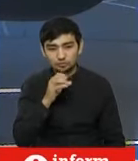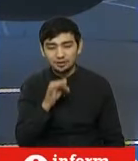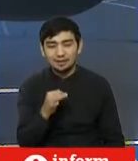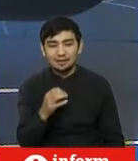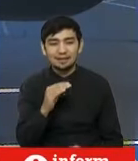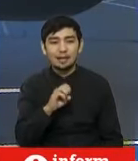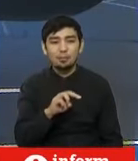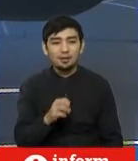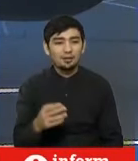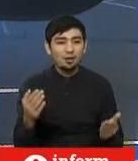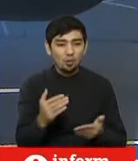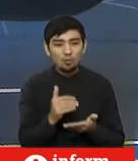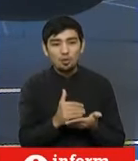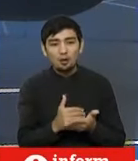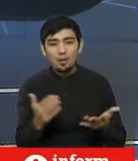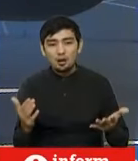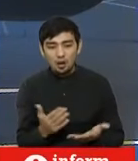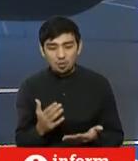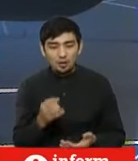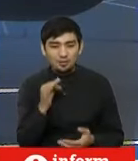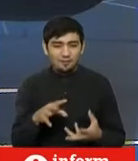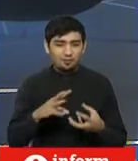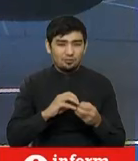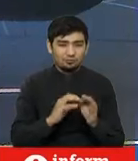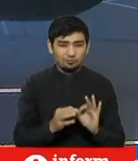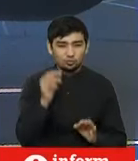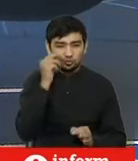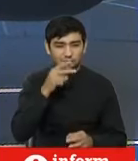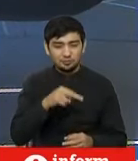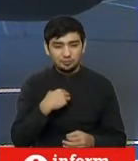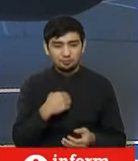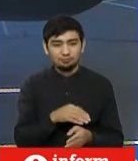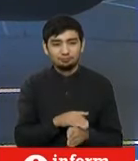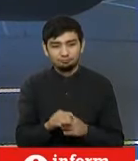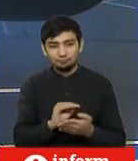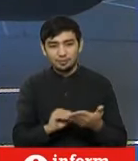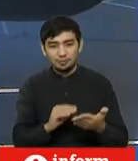стипендиальные программы покрывают расходы не только на обучение но и на проживание